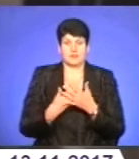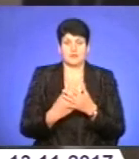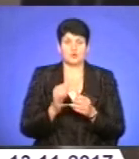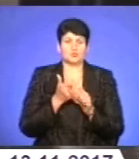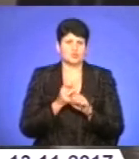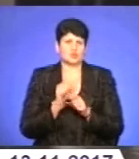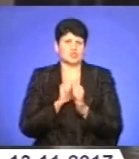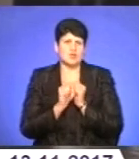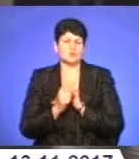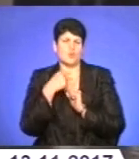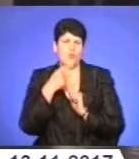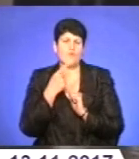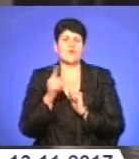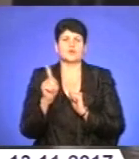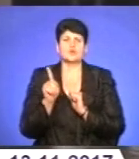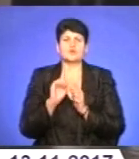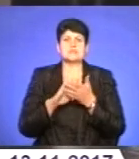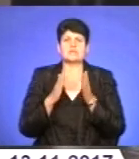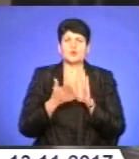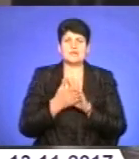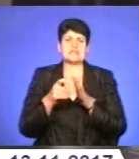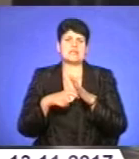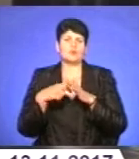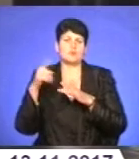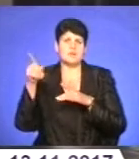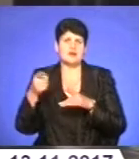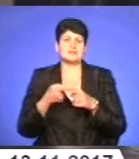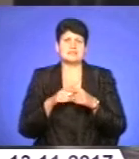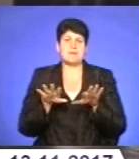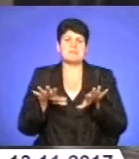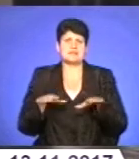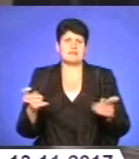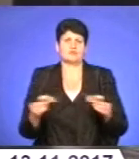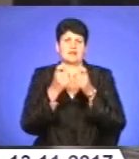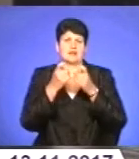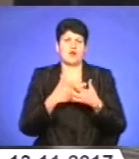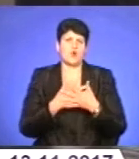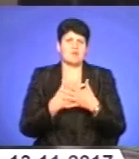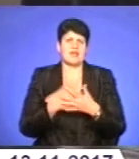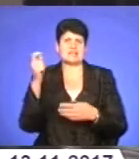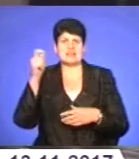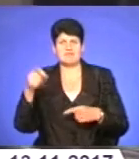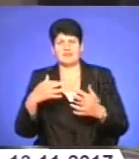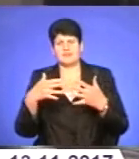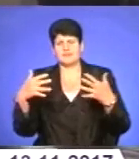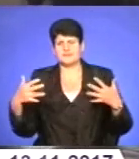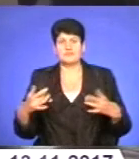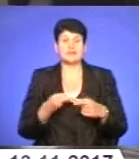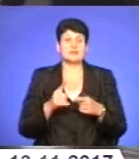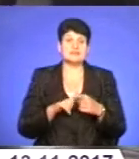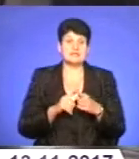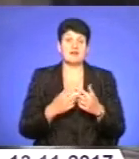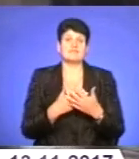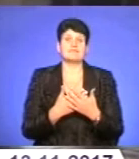часто говорять про те, що ситуація на Донбасі – це якийсь місцевий конфлікт, це якась громадянська війна, щось інше, то така виставка,